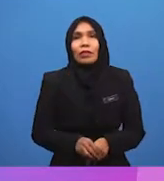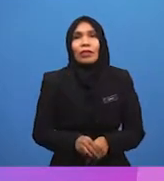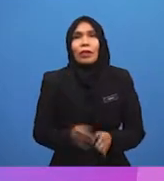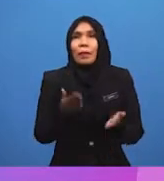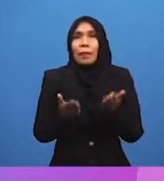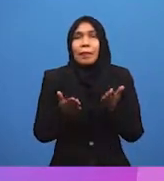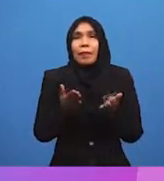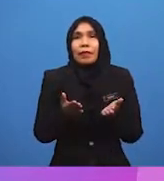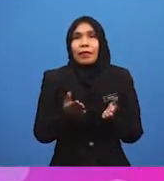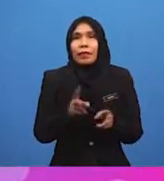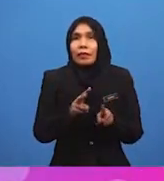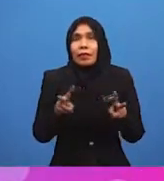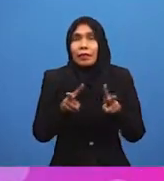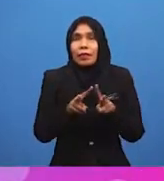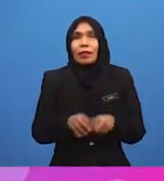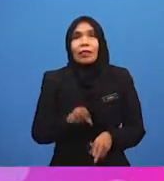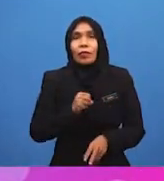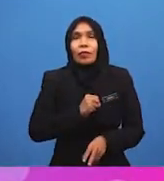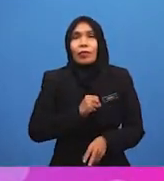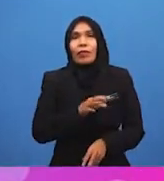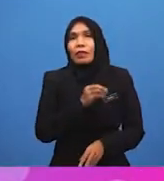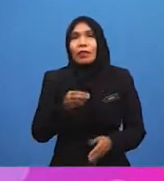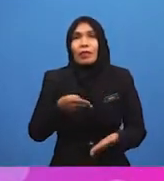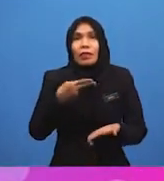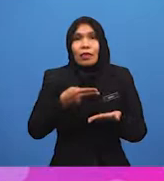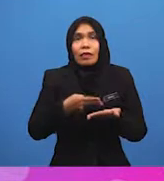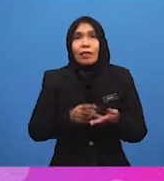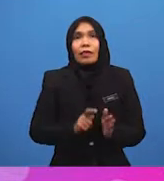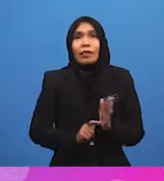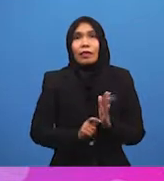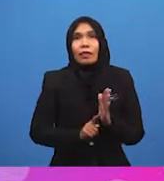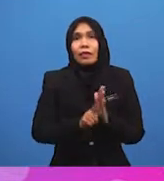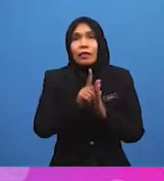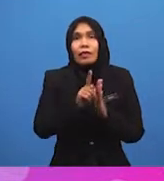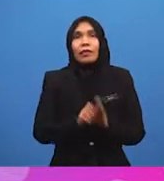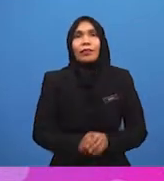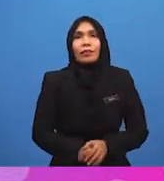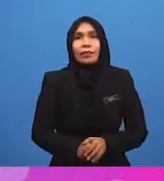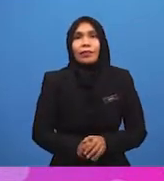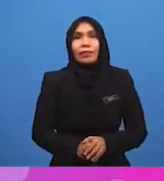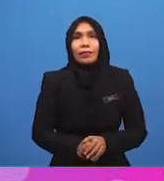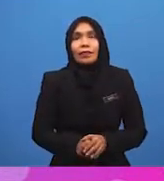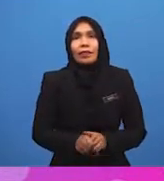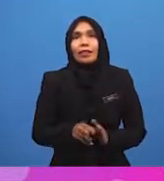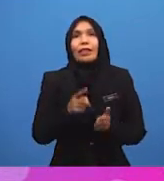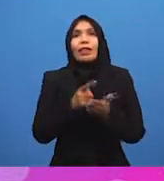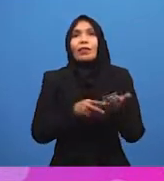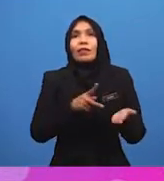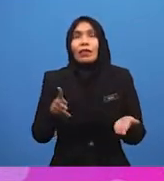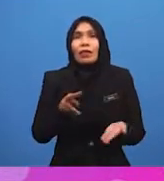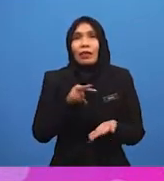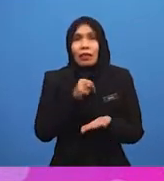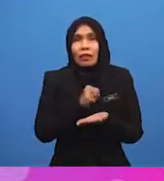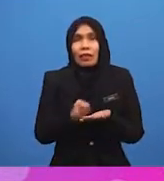dan hemat tinggi. Baik, murid-murid, berdasarkan dua gambar tadi, boleh teka apakah nilai moral